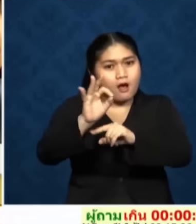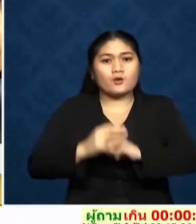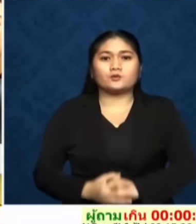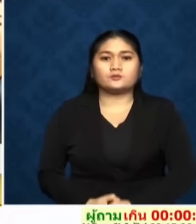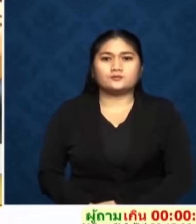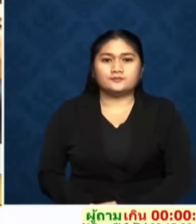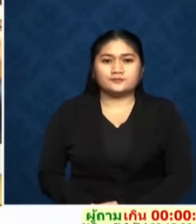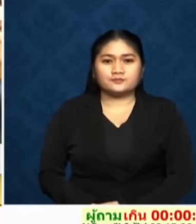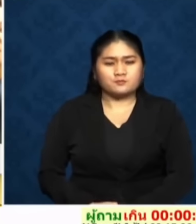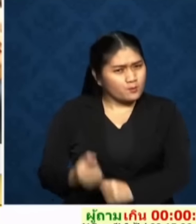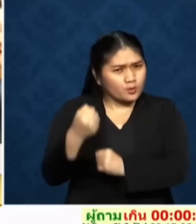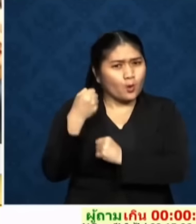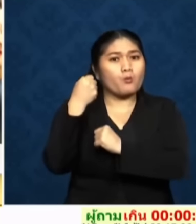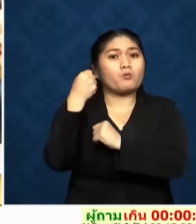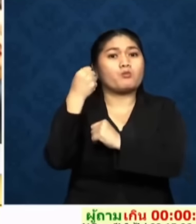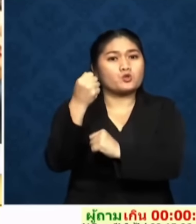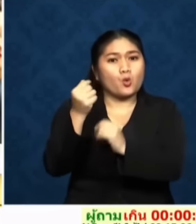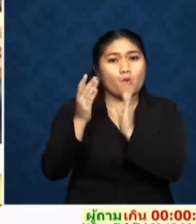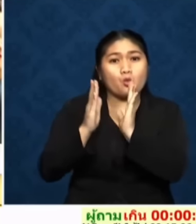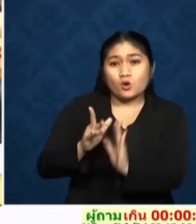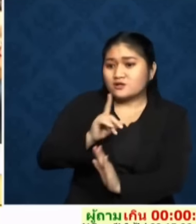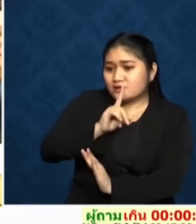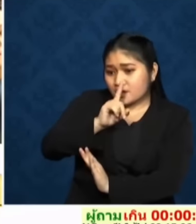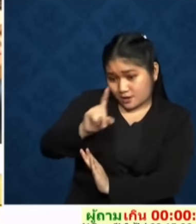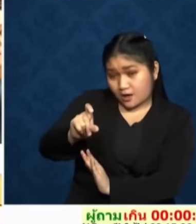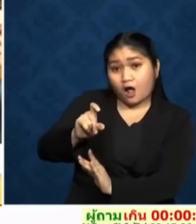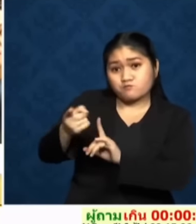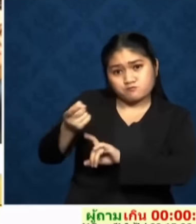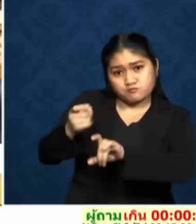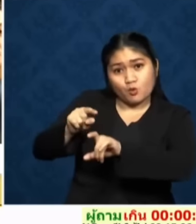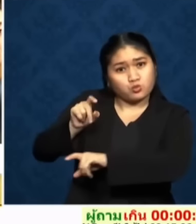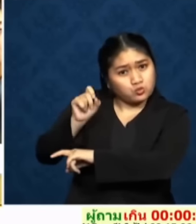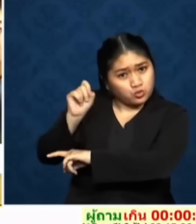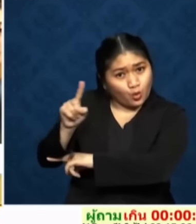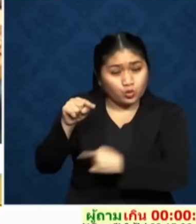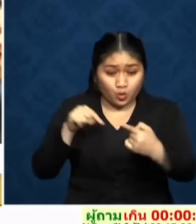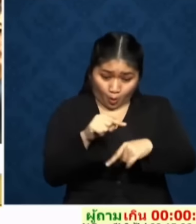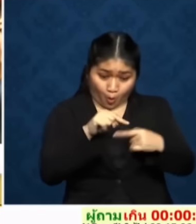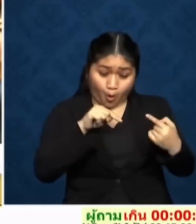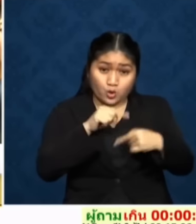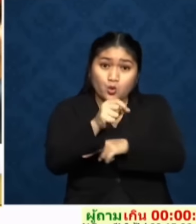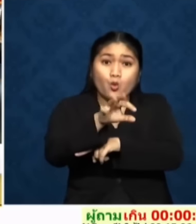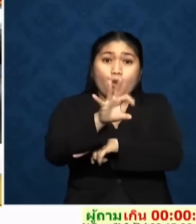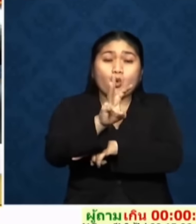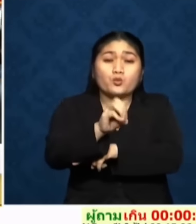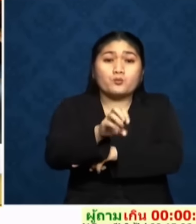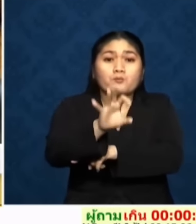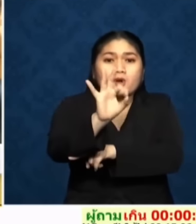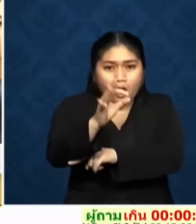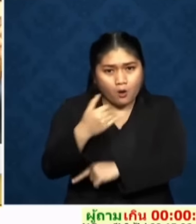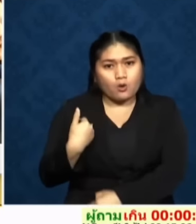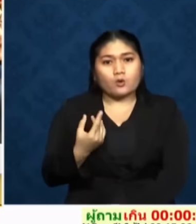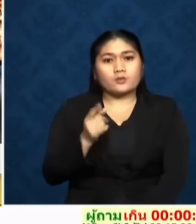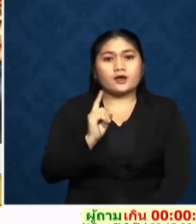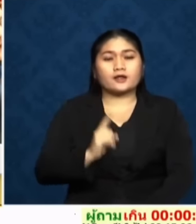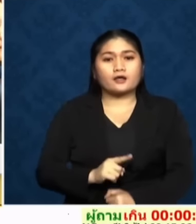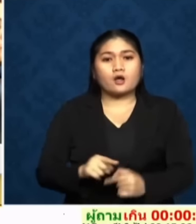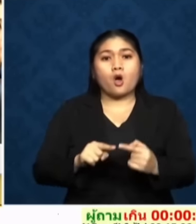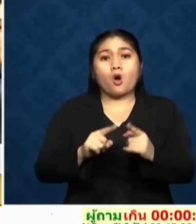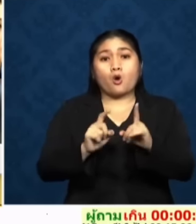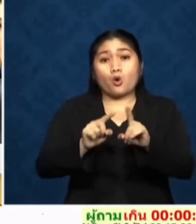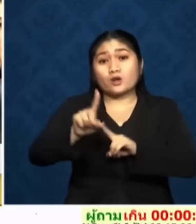อประท้วงผู้กำลังถามกระทู้สดตามข้อ69และประกอบข้อ